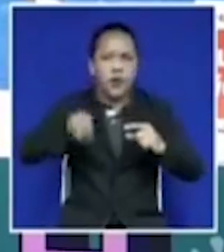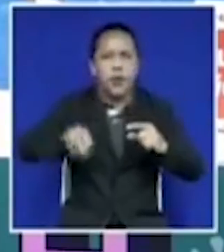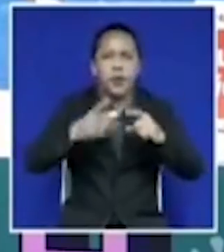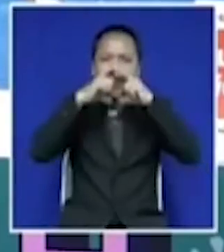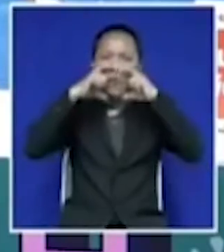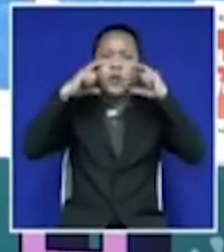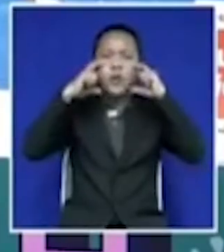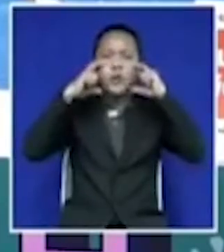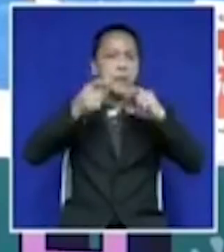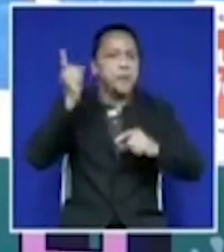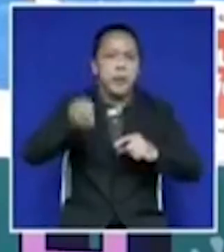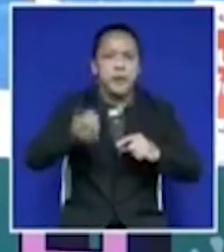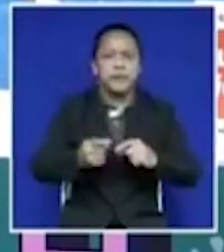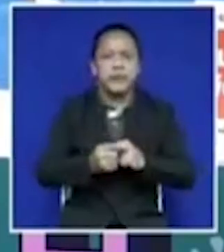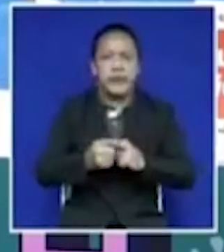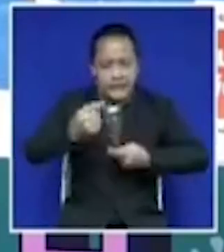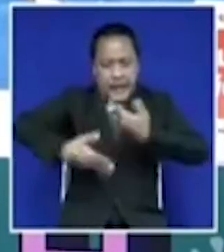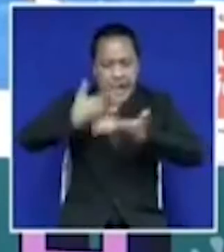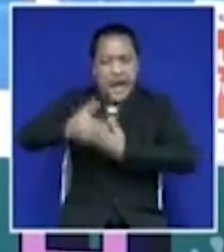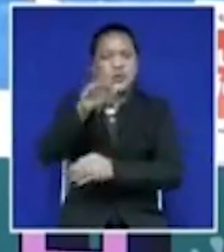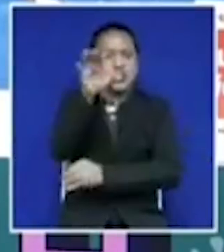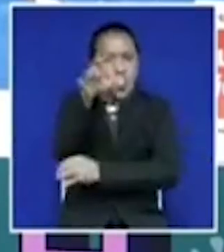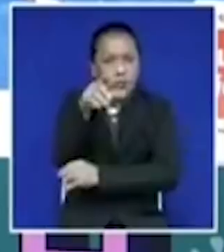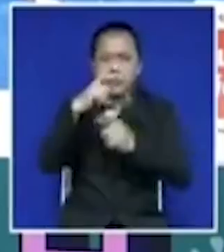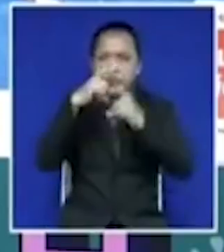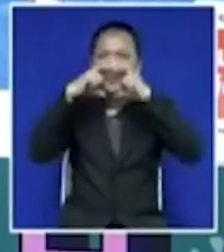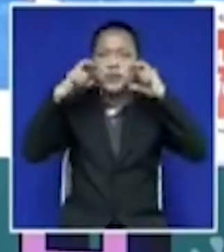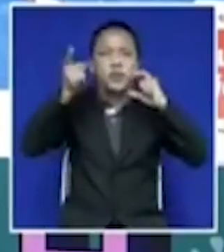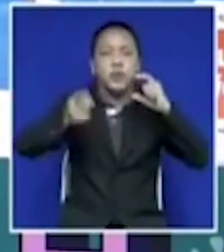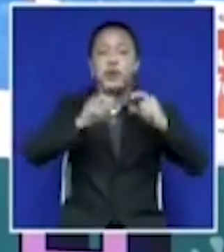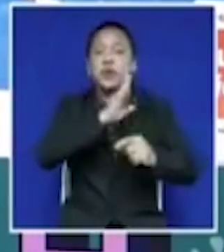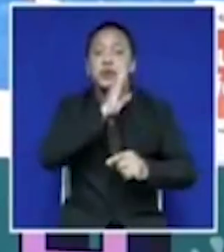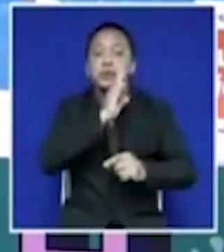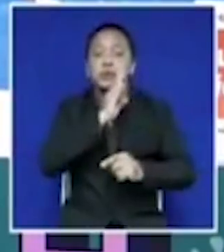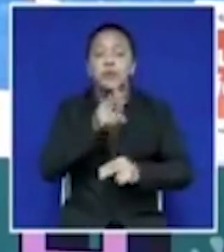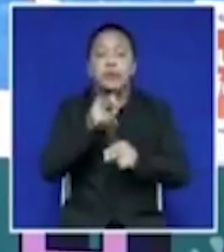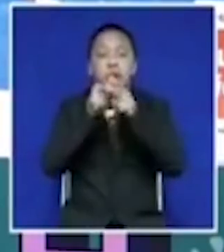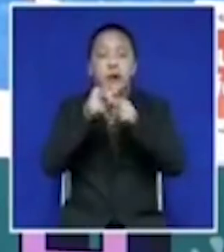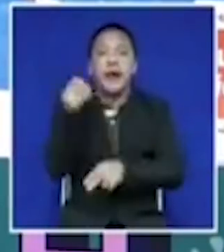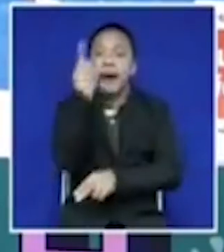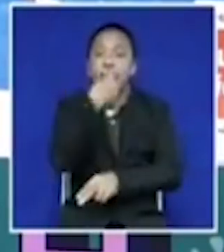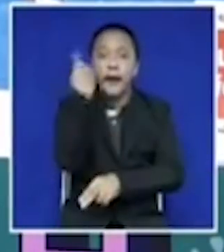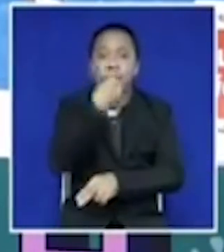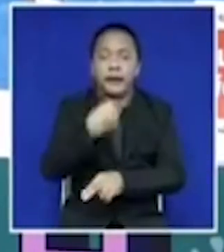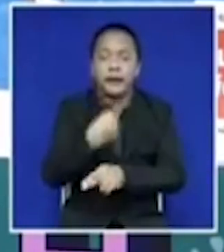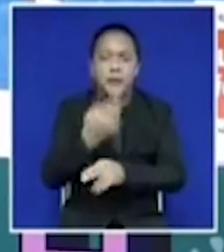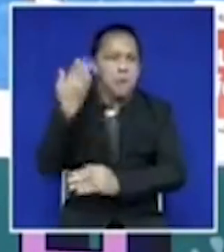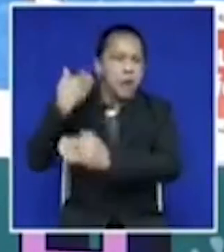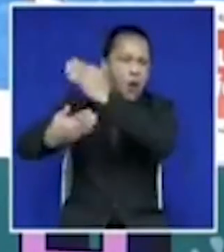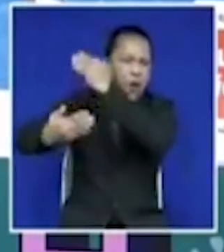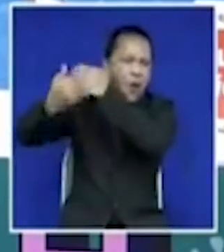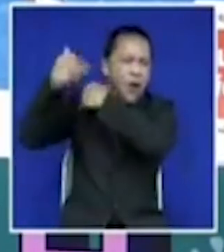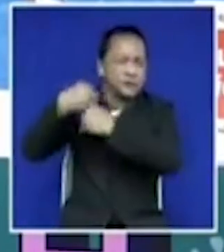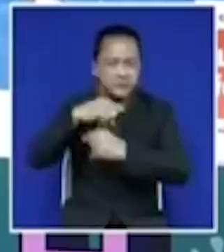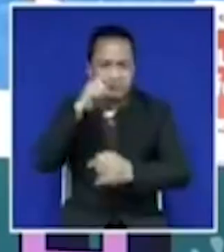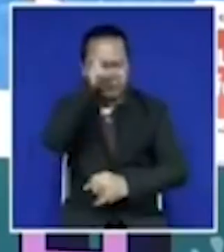ของตลาดกลางกุ้งแล้วนะครับแล้วถ้าท่านเองท่านใดที่มีประวัติหรือส